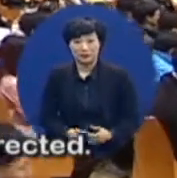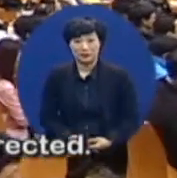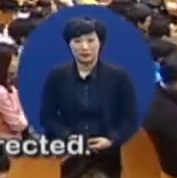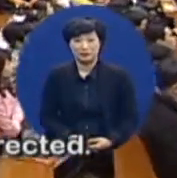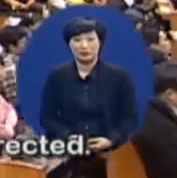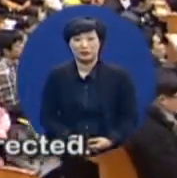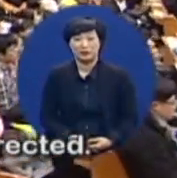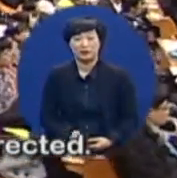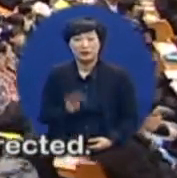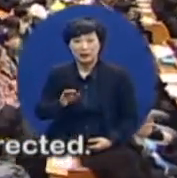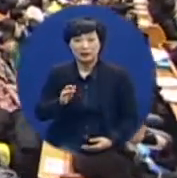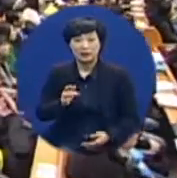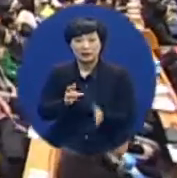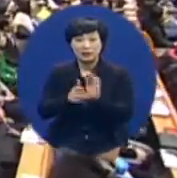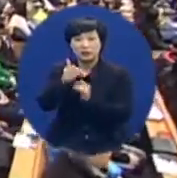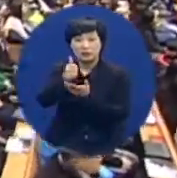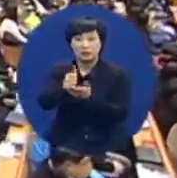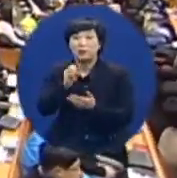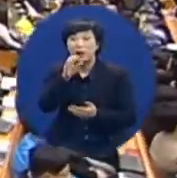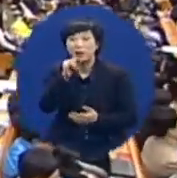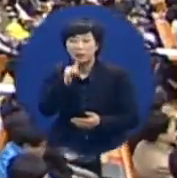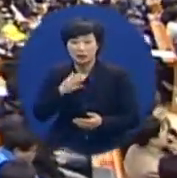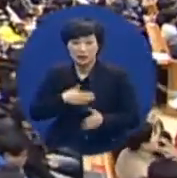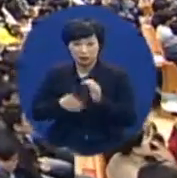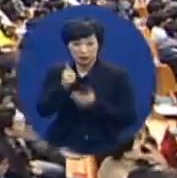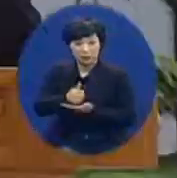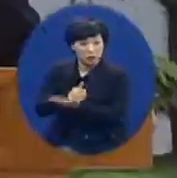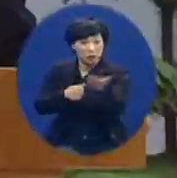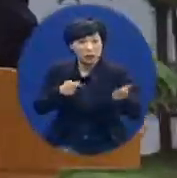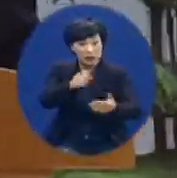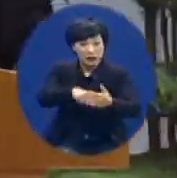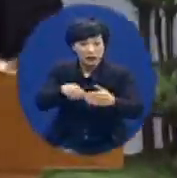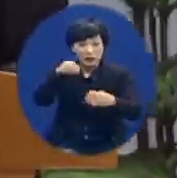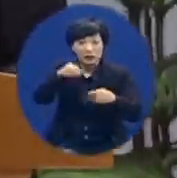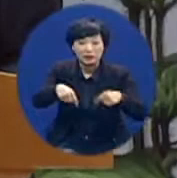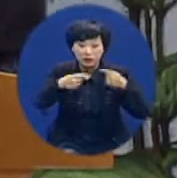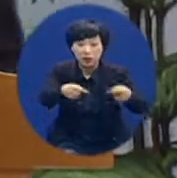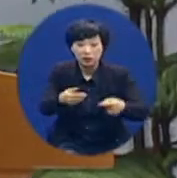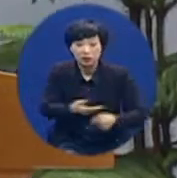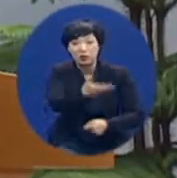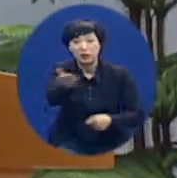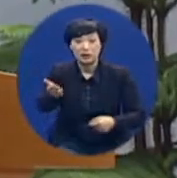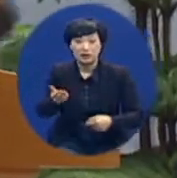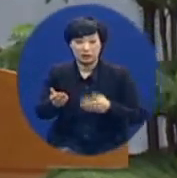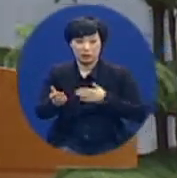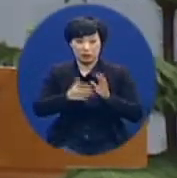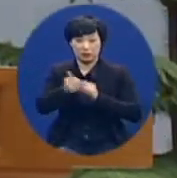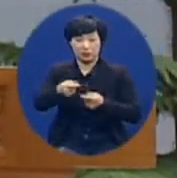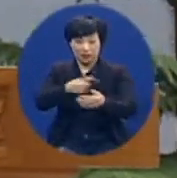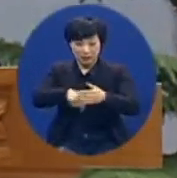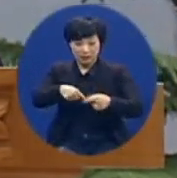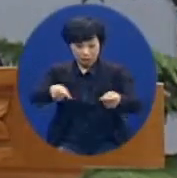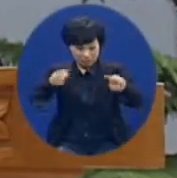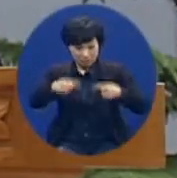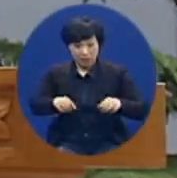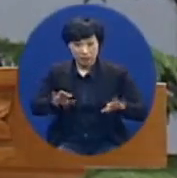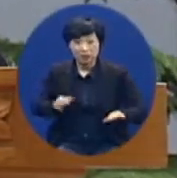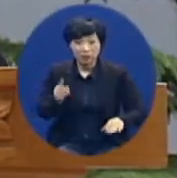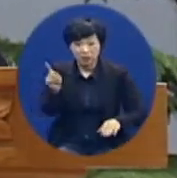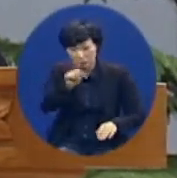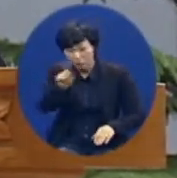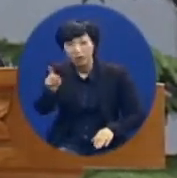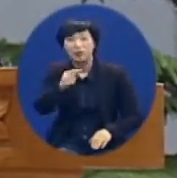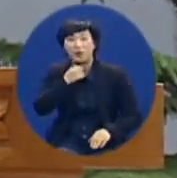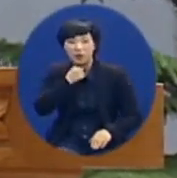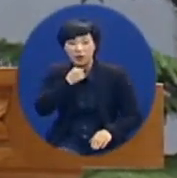그래서 내가 너희 안에 아멘 너희가 내 안에 있으면 아멘 아멘 무엇이든지 원하는 대로 구하라